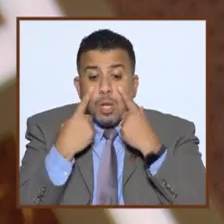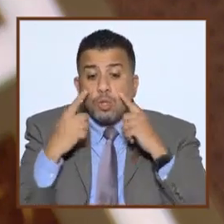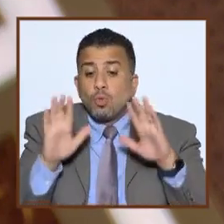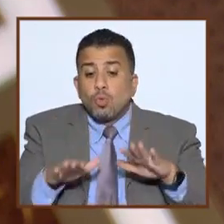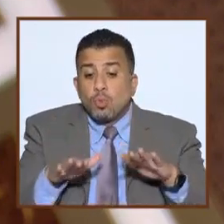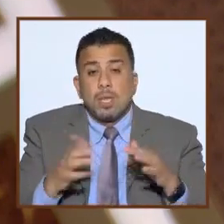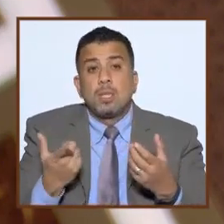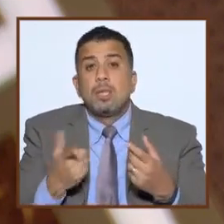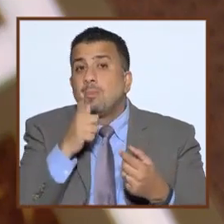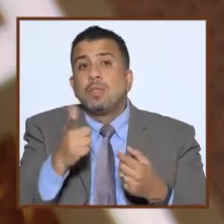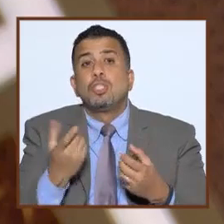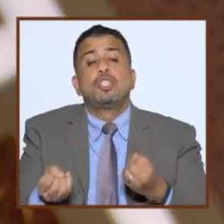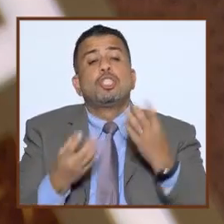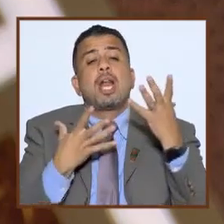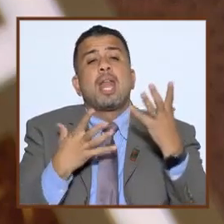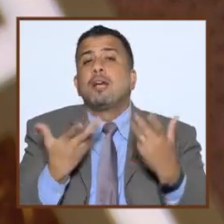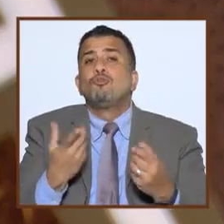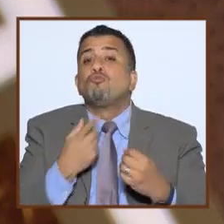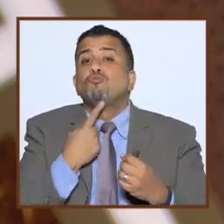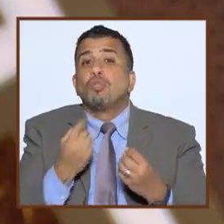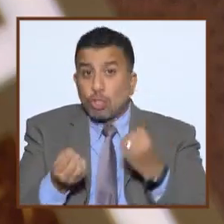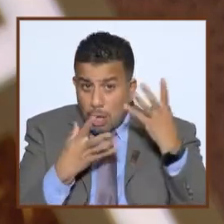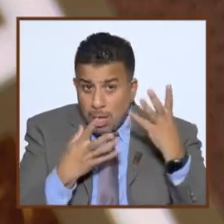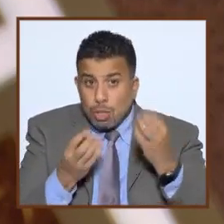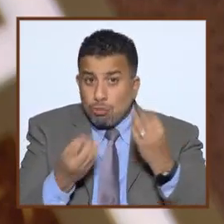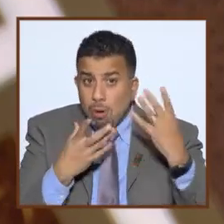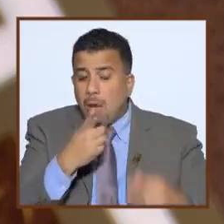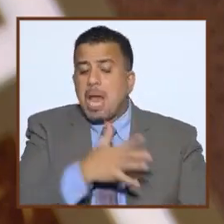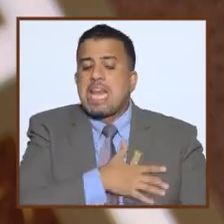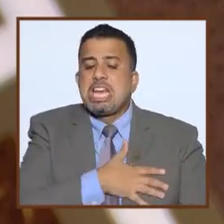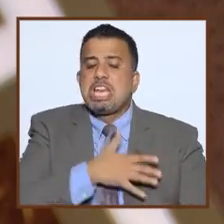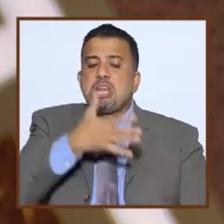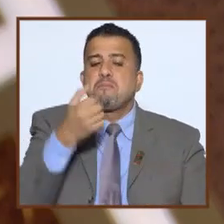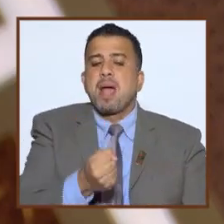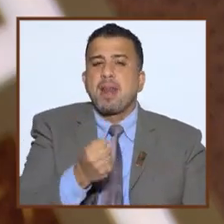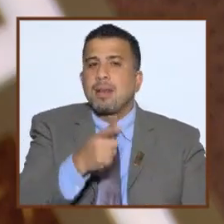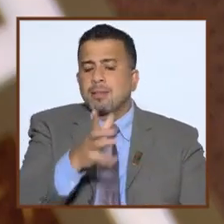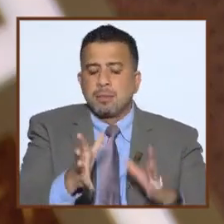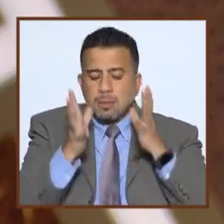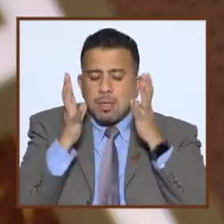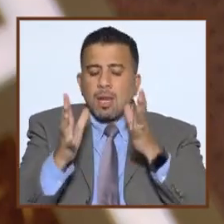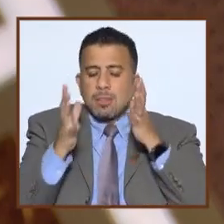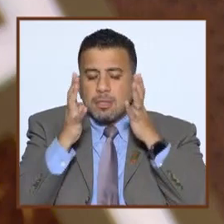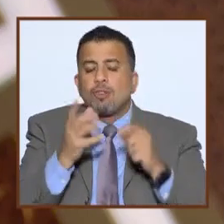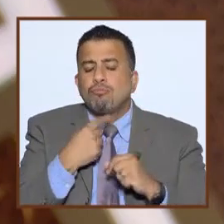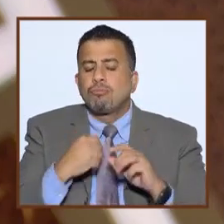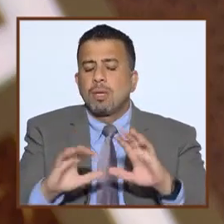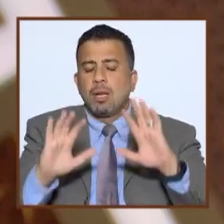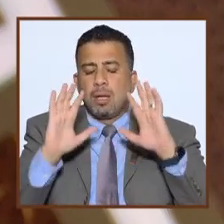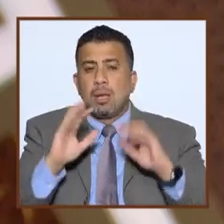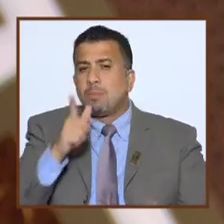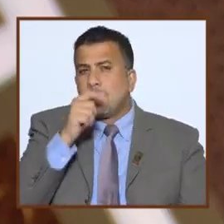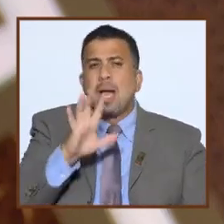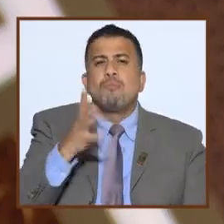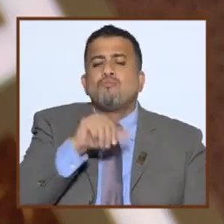من اعظم الجنان جنه التوحيد والايمان جنه الصلاه النبي صلى الله عليه وسلم كان اذا